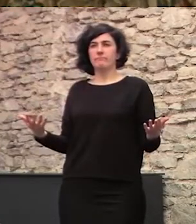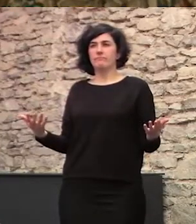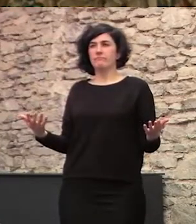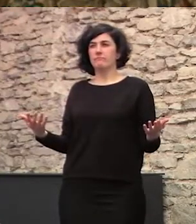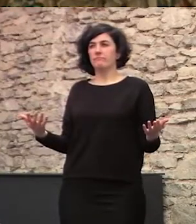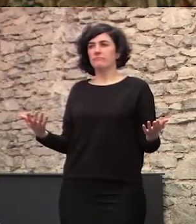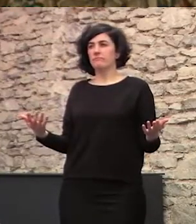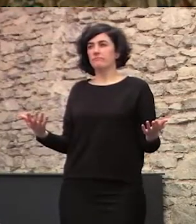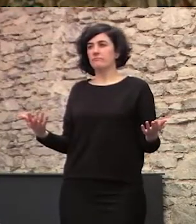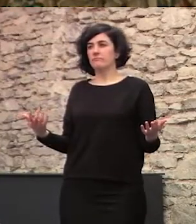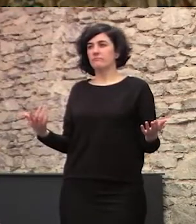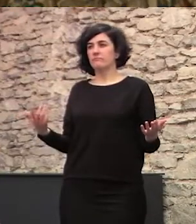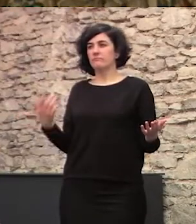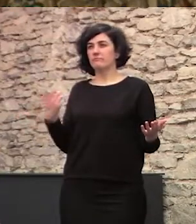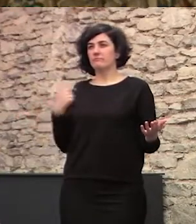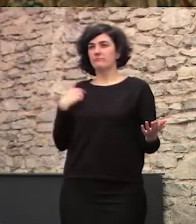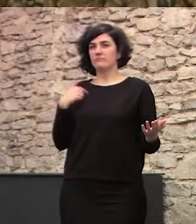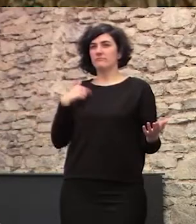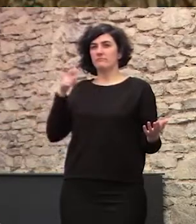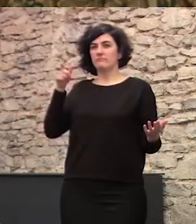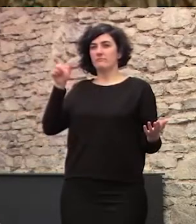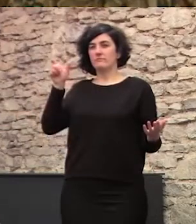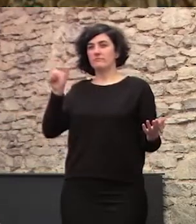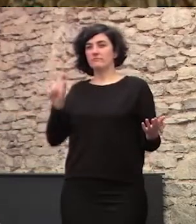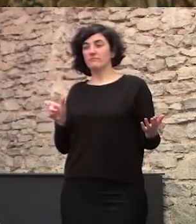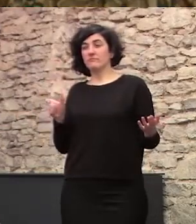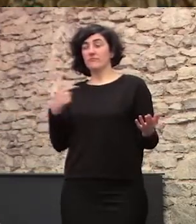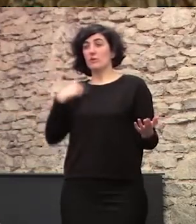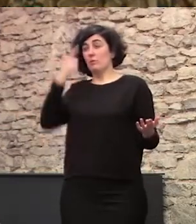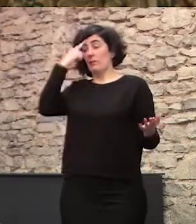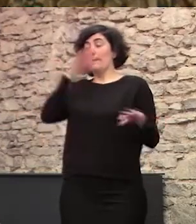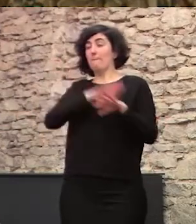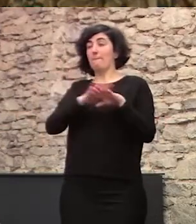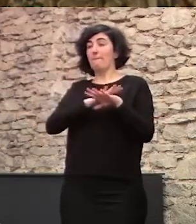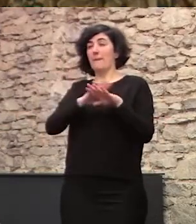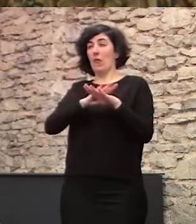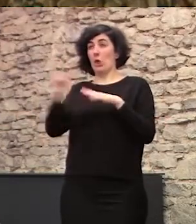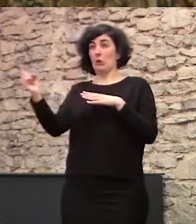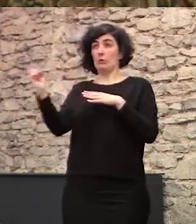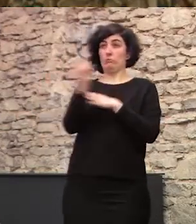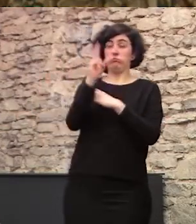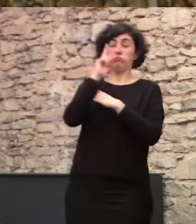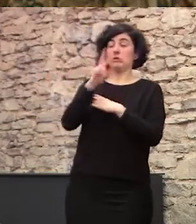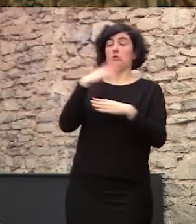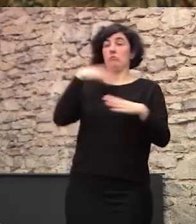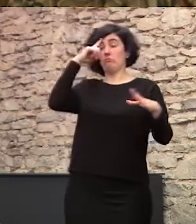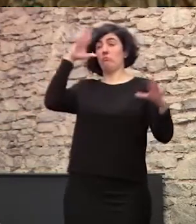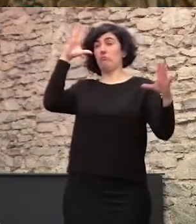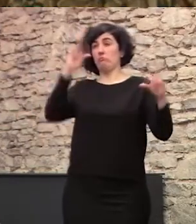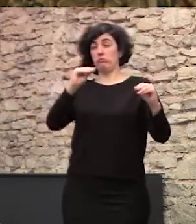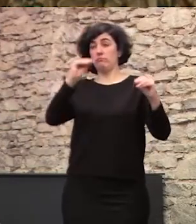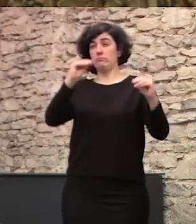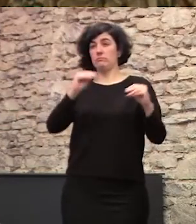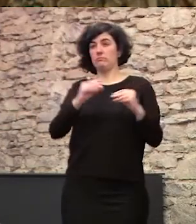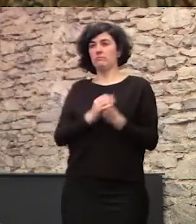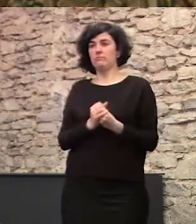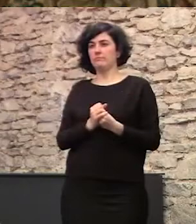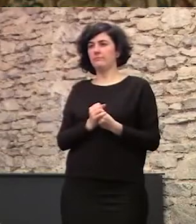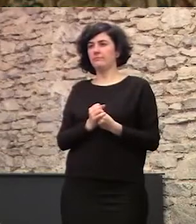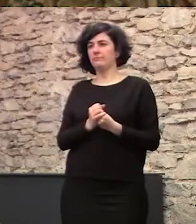joan da pertsona bat eta sentitu nahi ez tipa. Eta baina se maido. Ez, zeritzen. Lan kolektiboa. Zeritzen esan